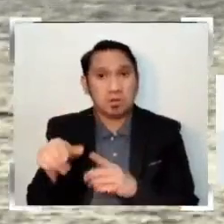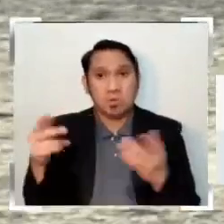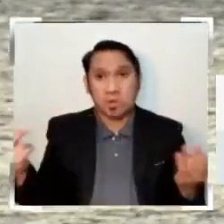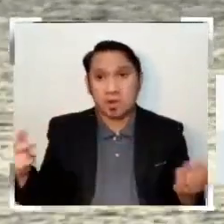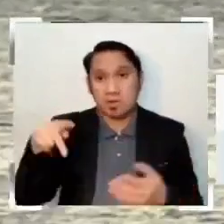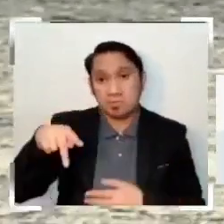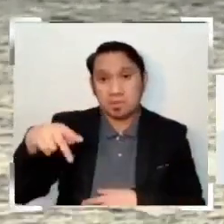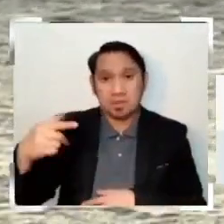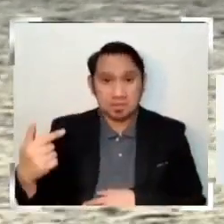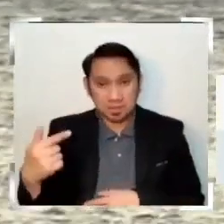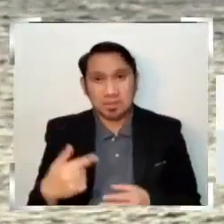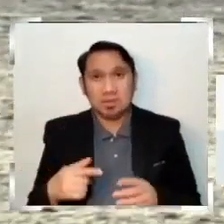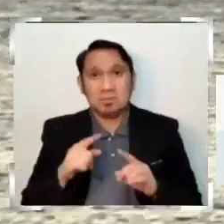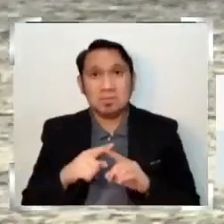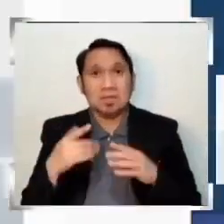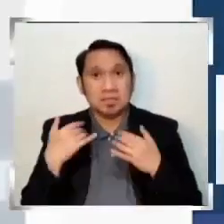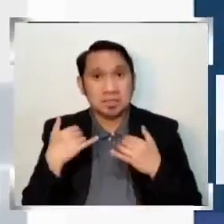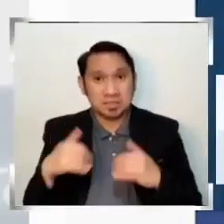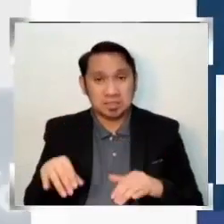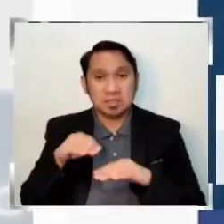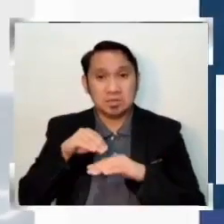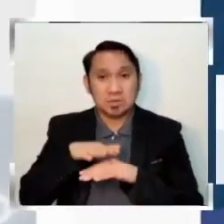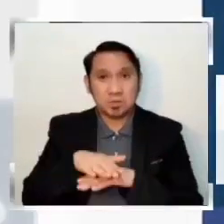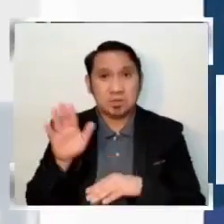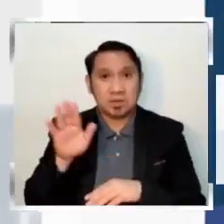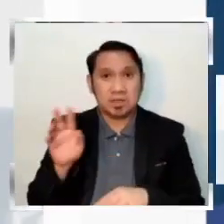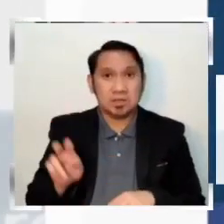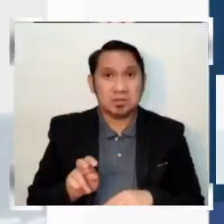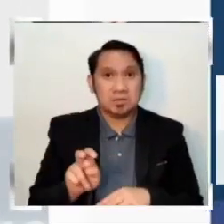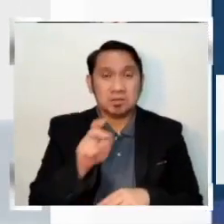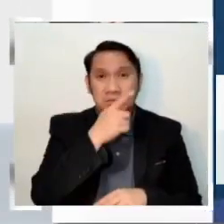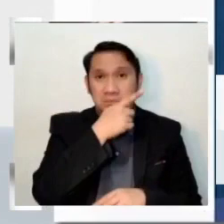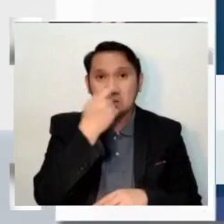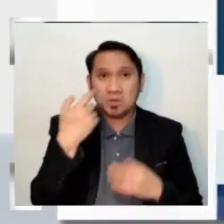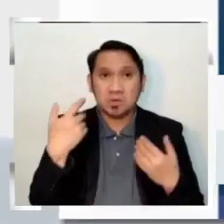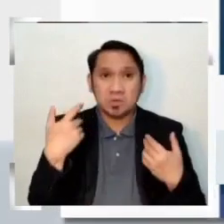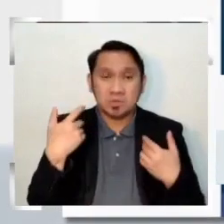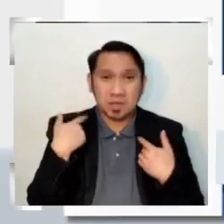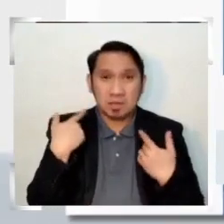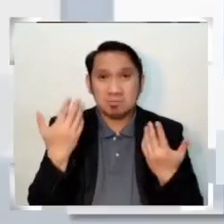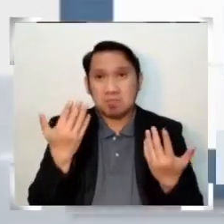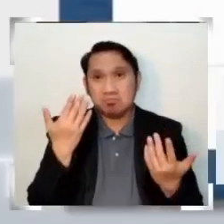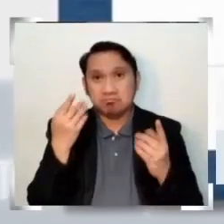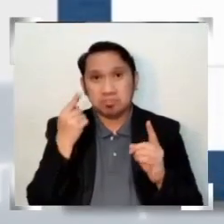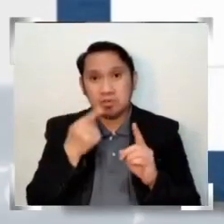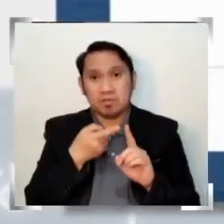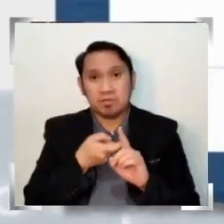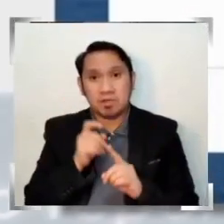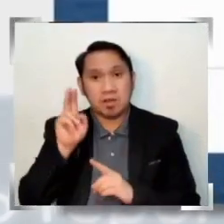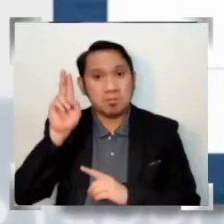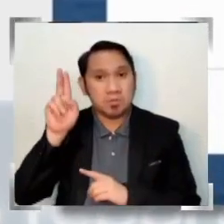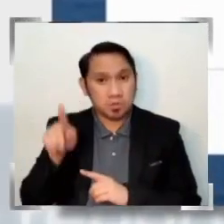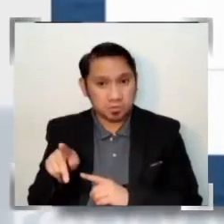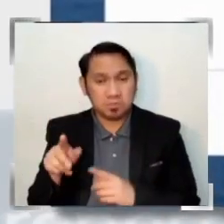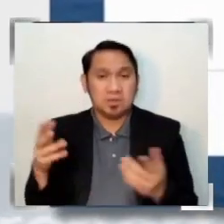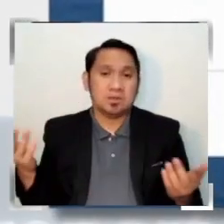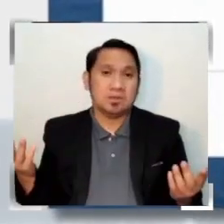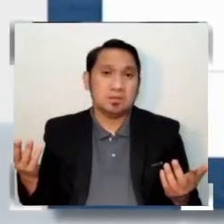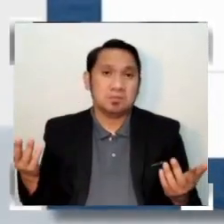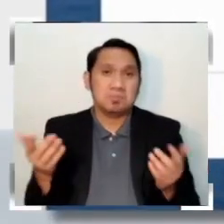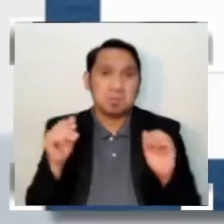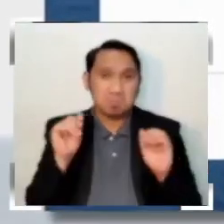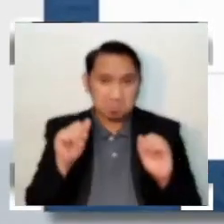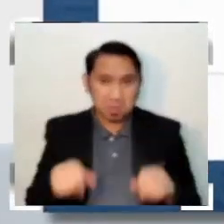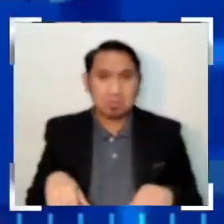Pero apektado raw ang kanilang turismo dahil sa inilabas na projection ng UP Marine Science Institute na posible itong abuti